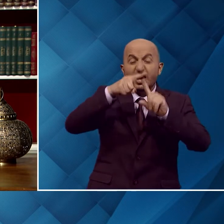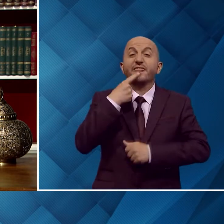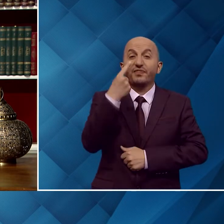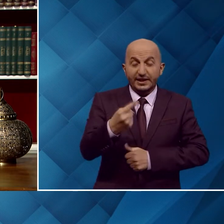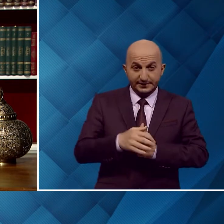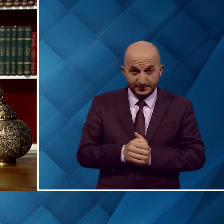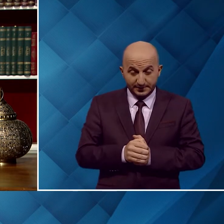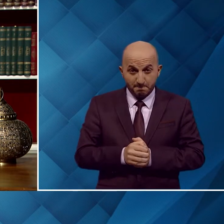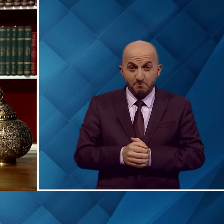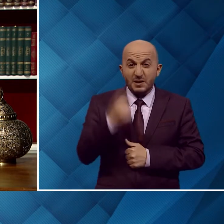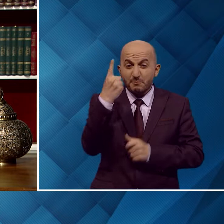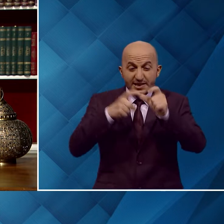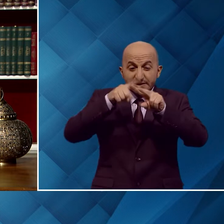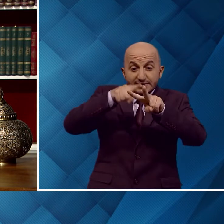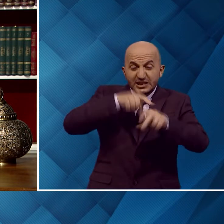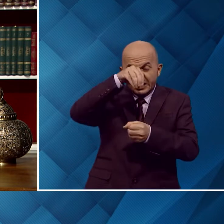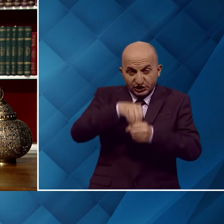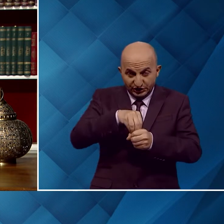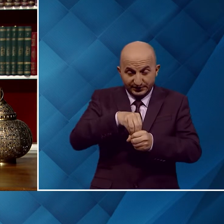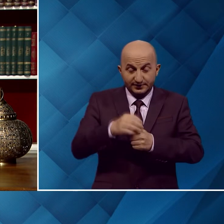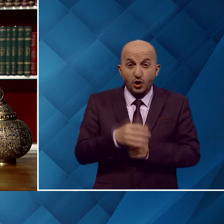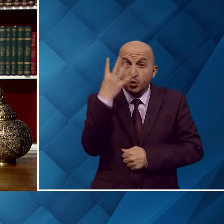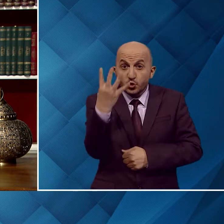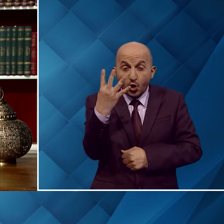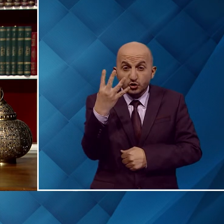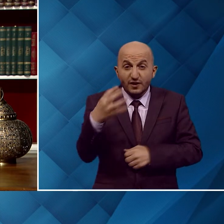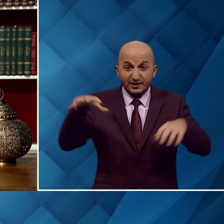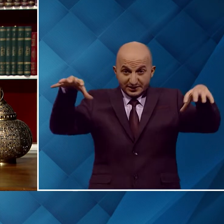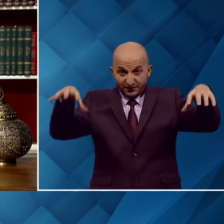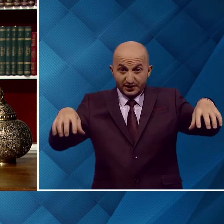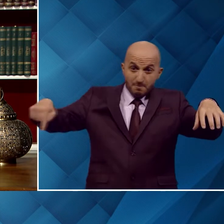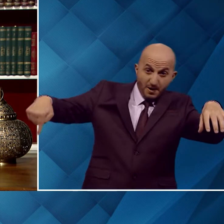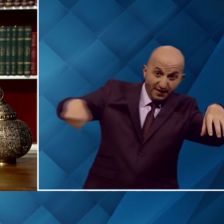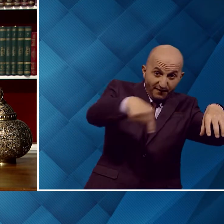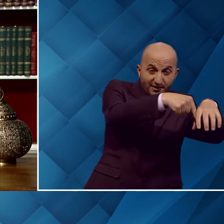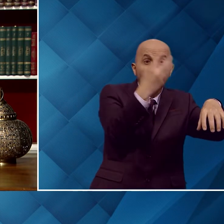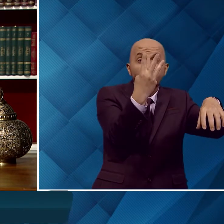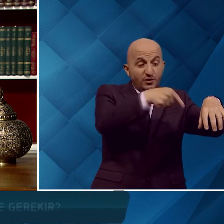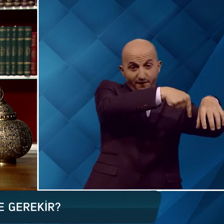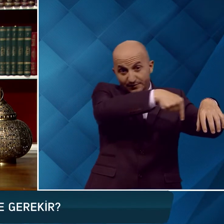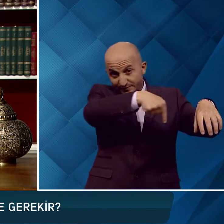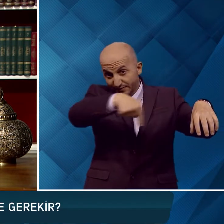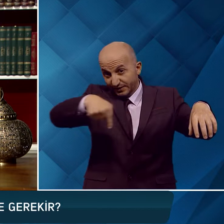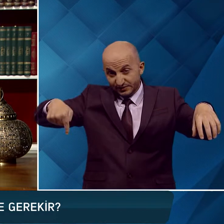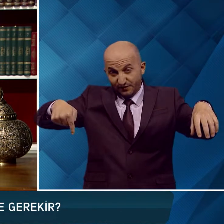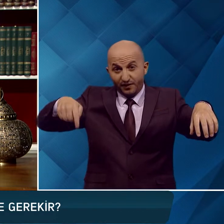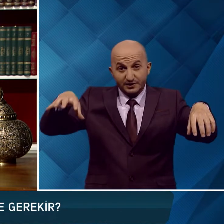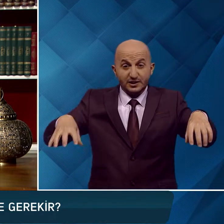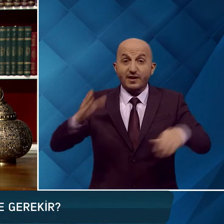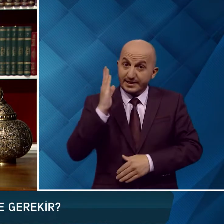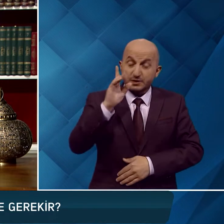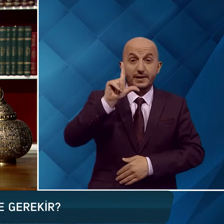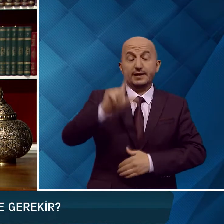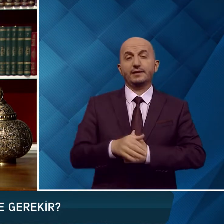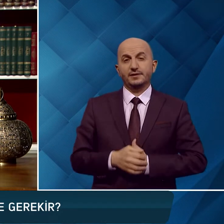denir. Bir sağ için dört defa Safa'dan Merve'ye, üç defa da Merve'den